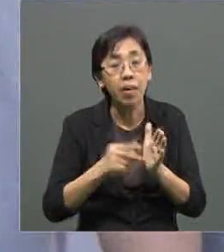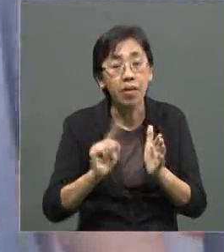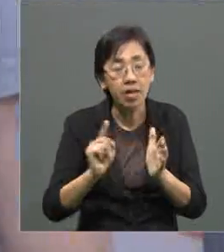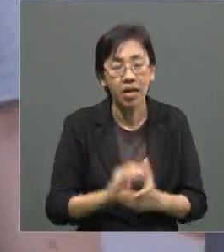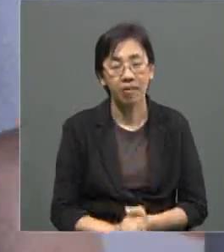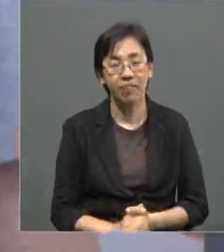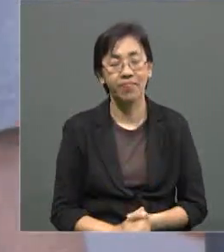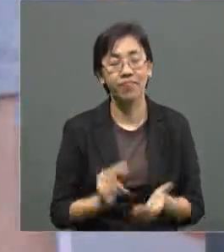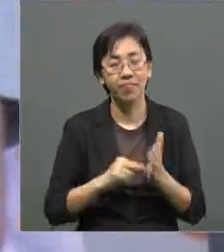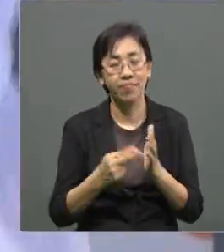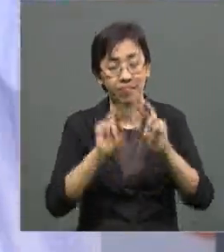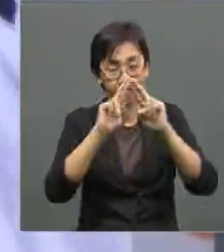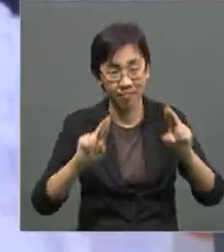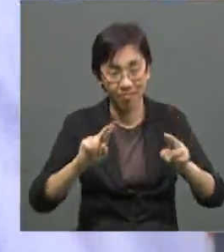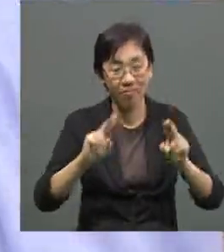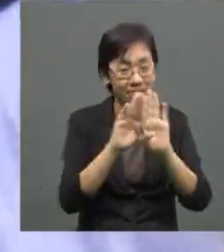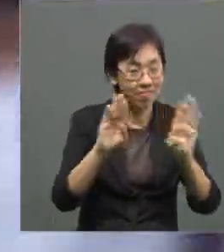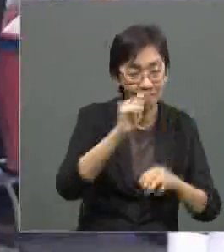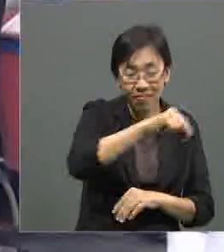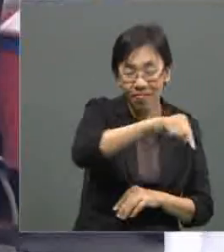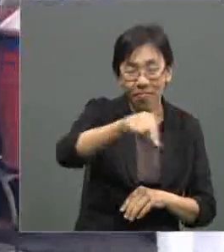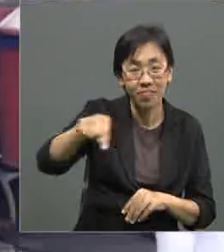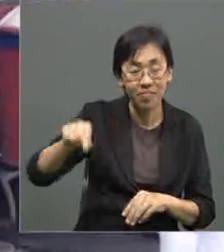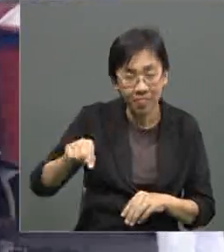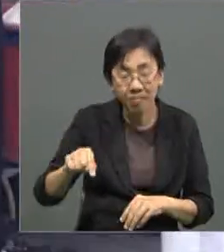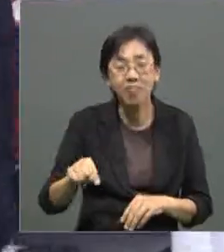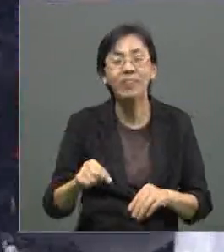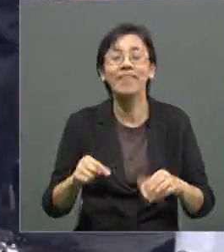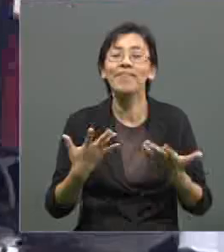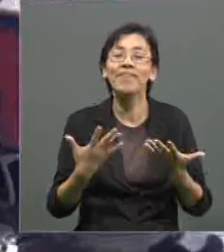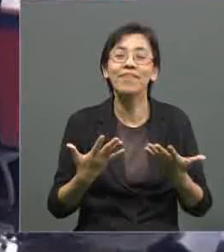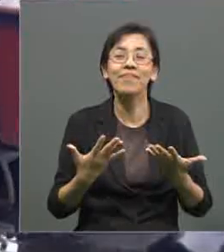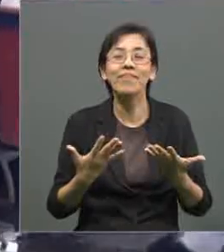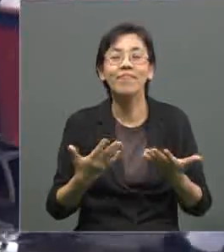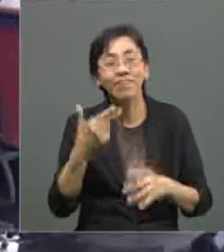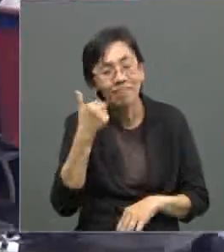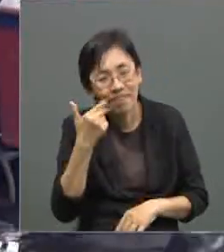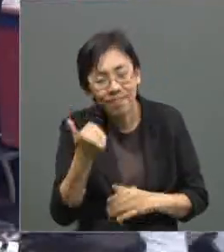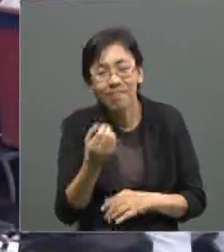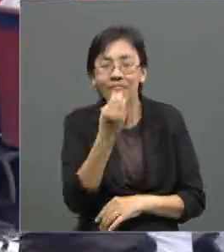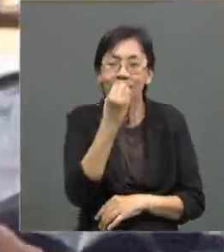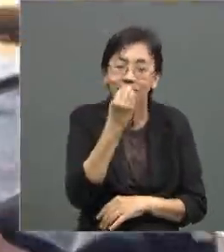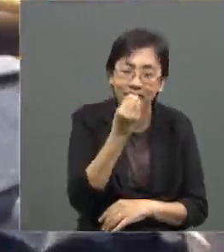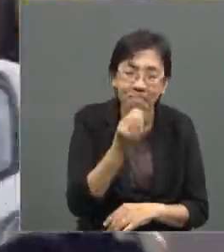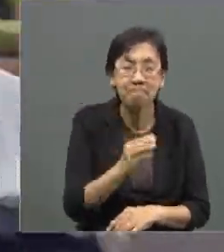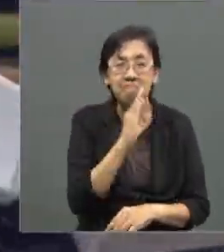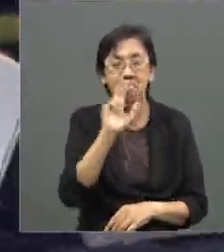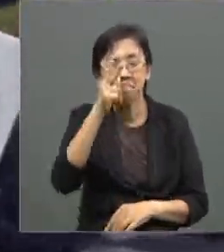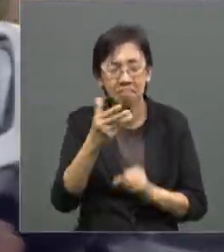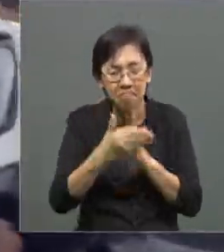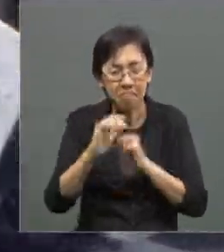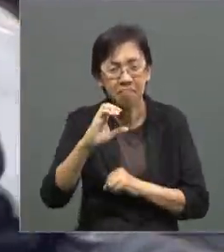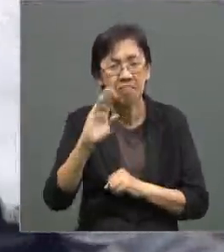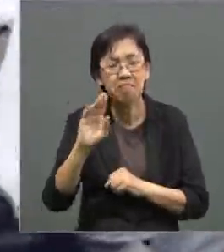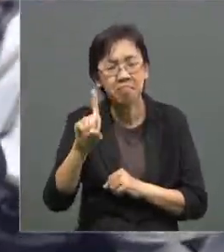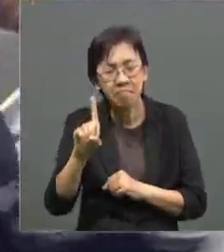ความว่าร้านที่เปิดถูกต้องตามกฎหมายแต่เป็นสันทนาการไม่ใช่เพื่อการแพทย์ต่อให้เอ่อปริมาณของ cbdอะไรต่างๆมัน